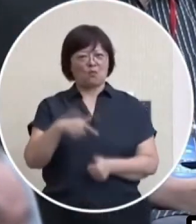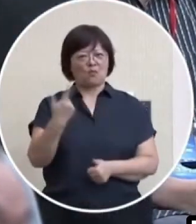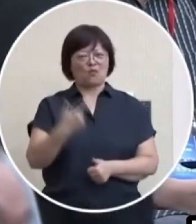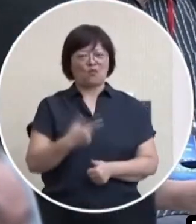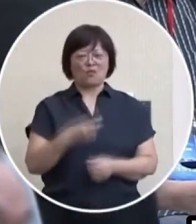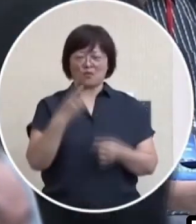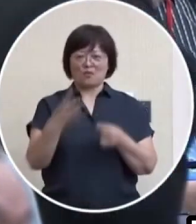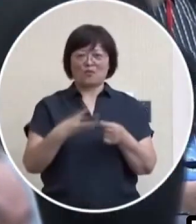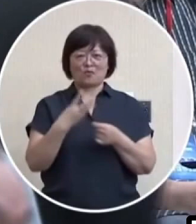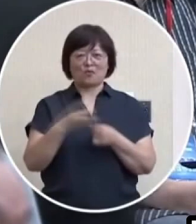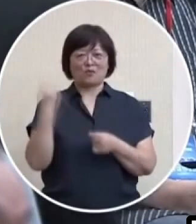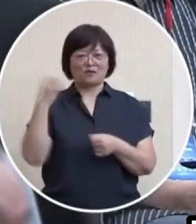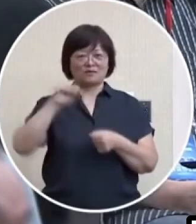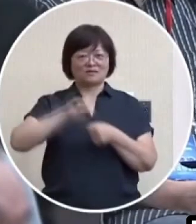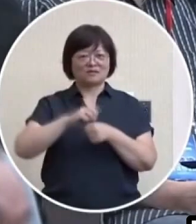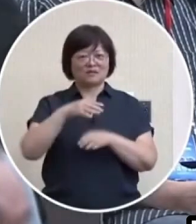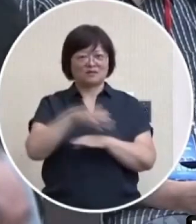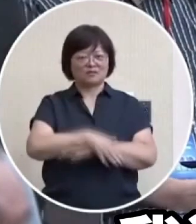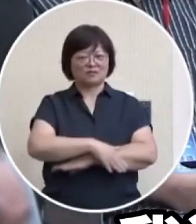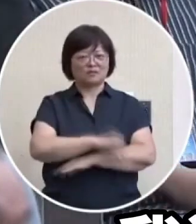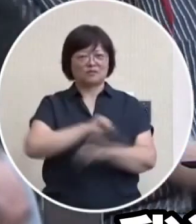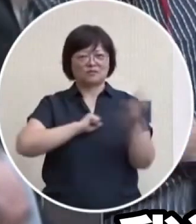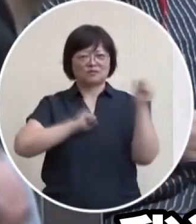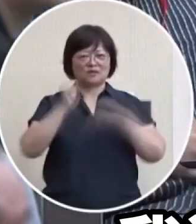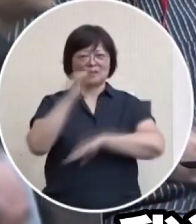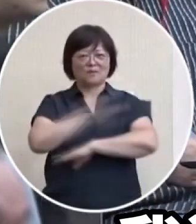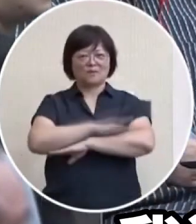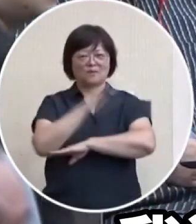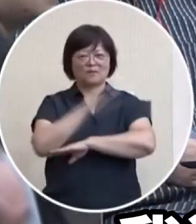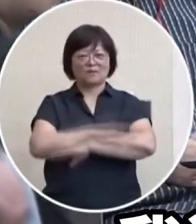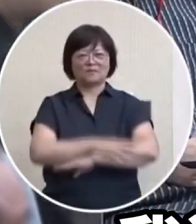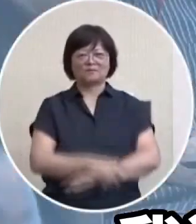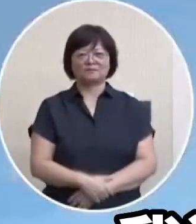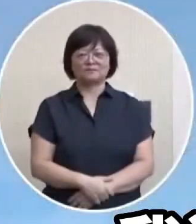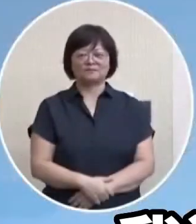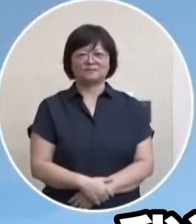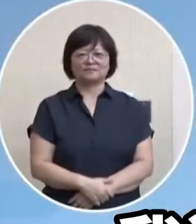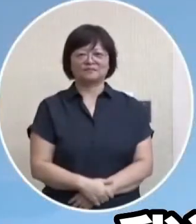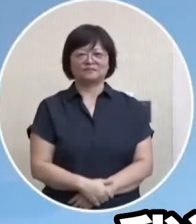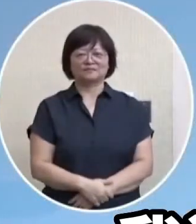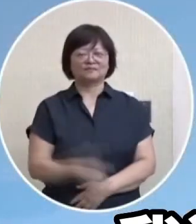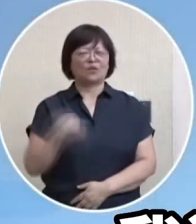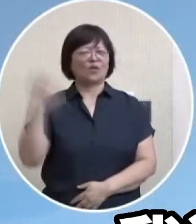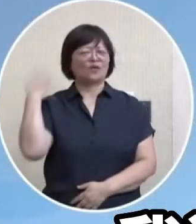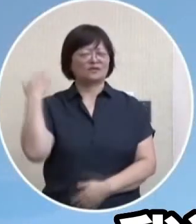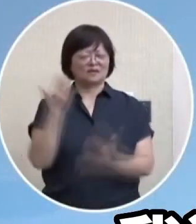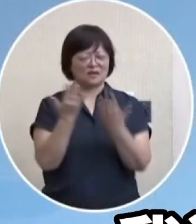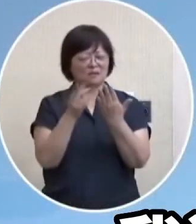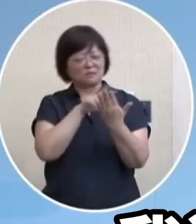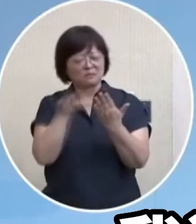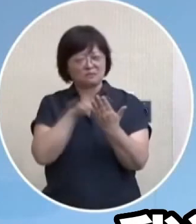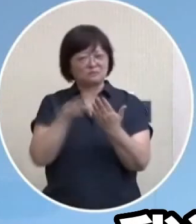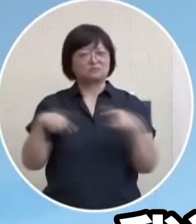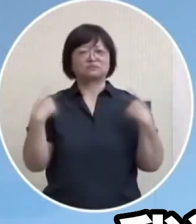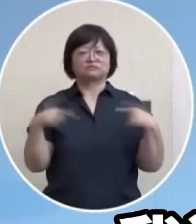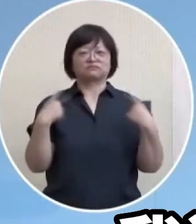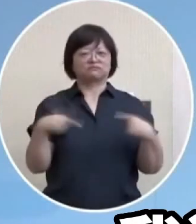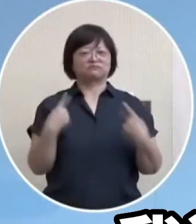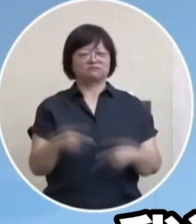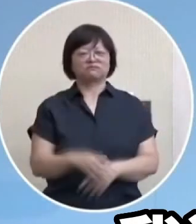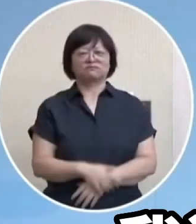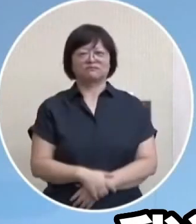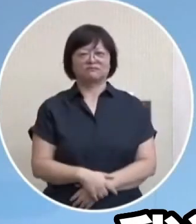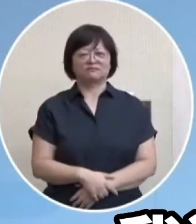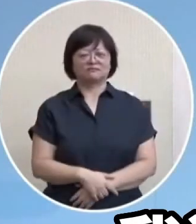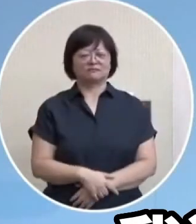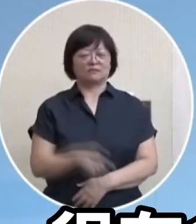哦。新加坡联合早报，我过去常常看，是一个非常